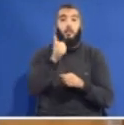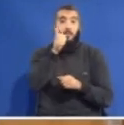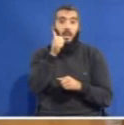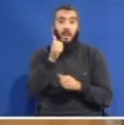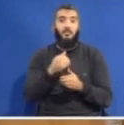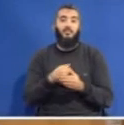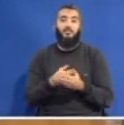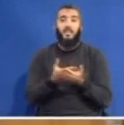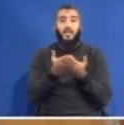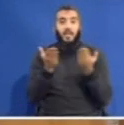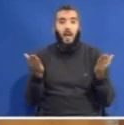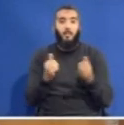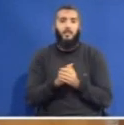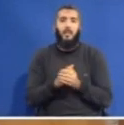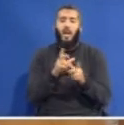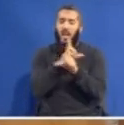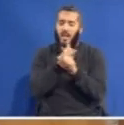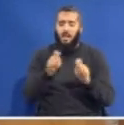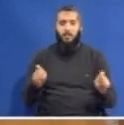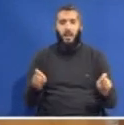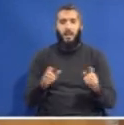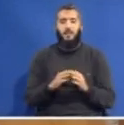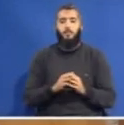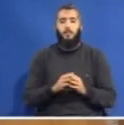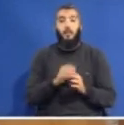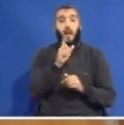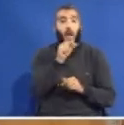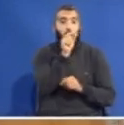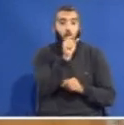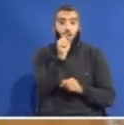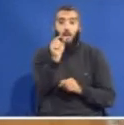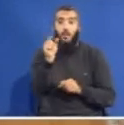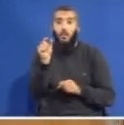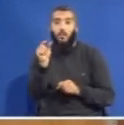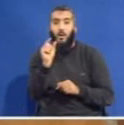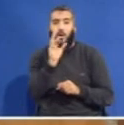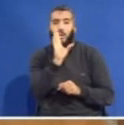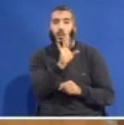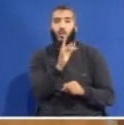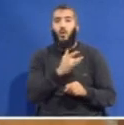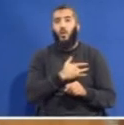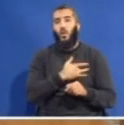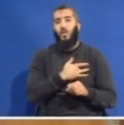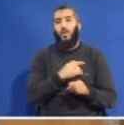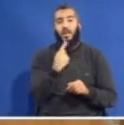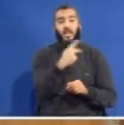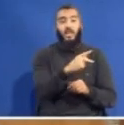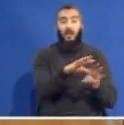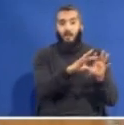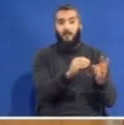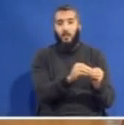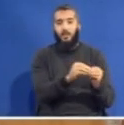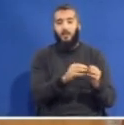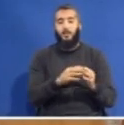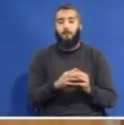رطبا بالأدب، بالكلمات التي تدخل السرور على الجهة الأخرى، بالكلمات التي